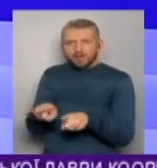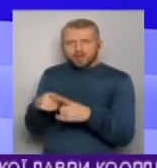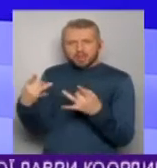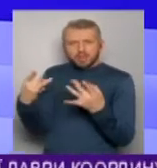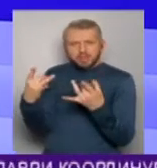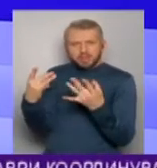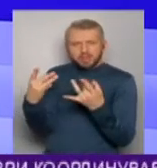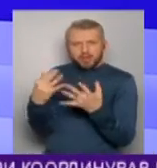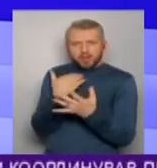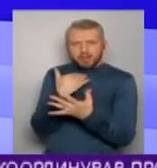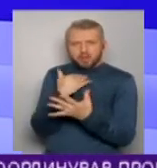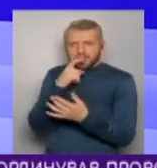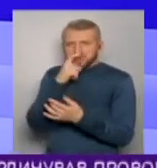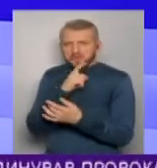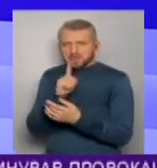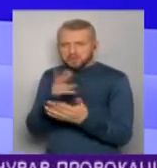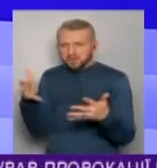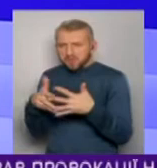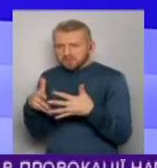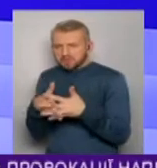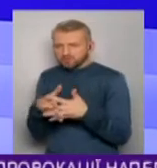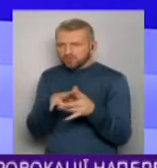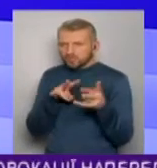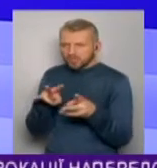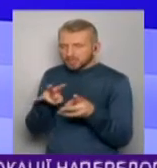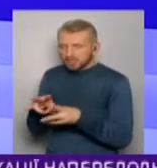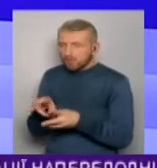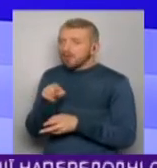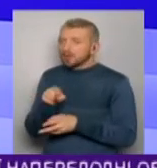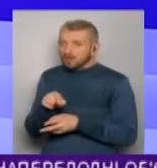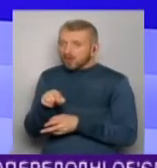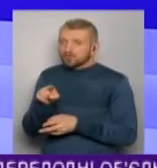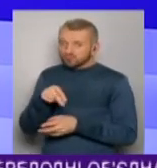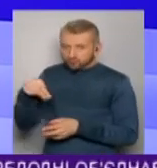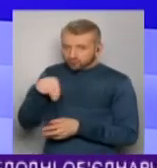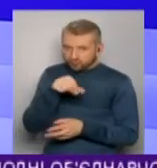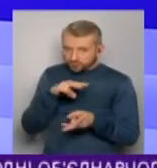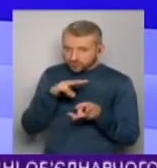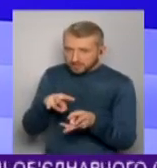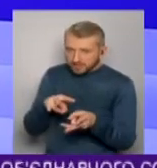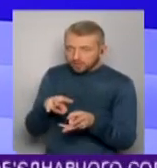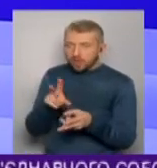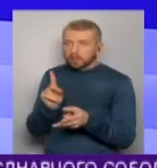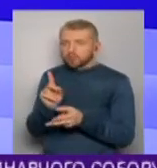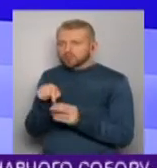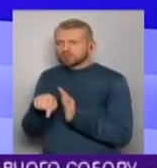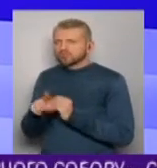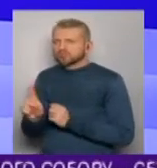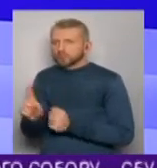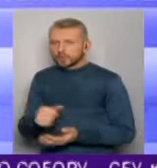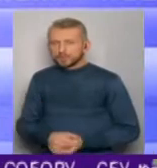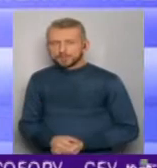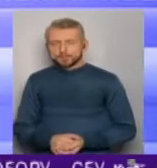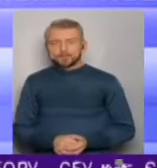там незрозуміло, що намішано, і це шкідливо. Чи шкідливо те, що намішано, по-перше, і по-друге, що це за речовина?